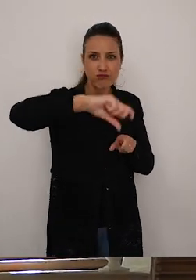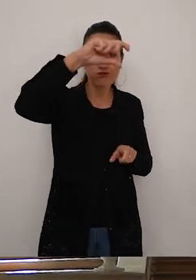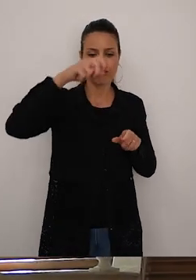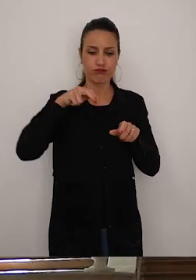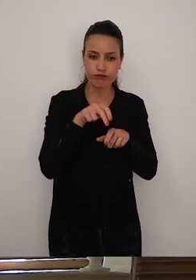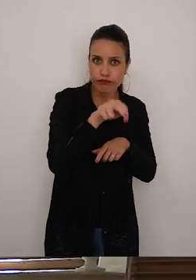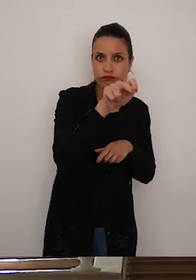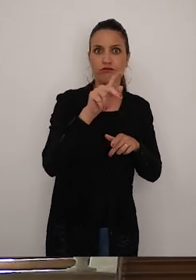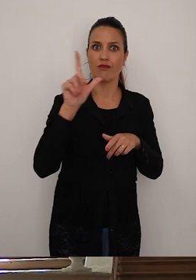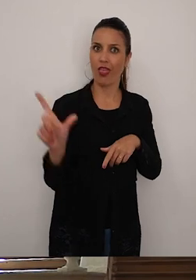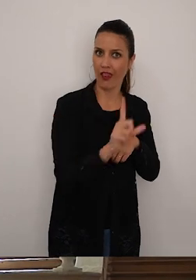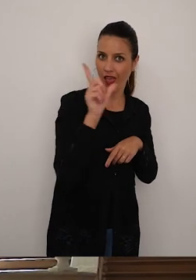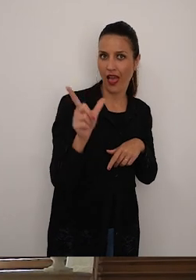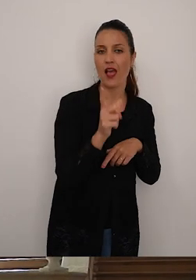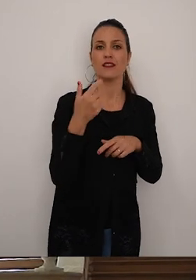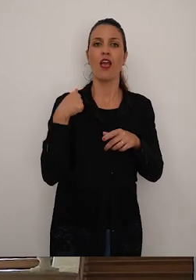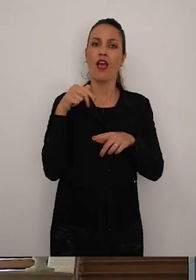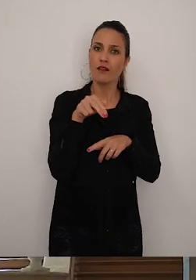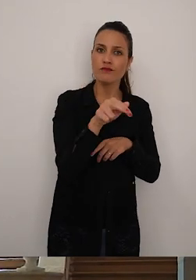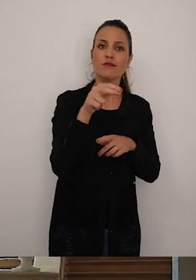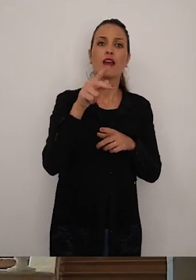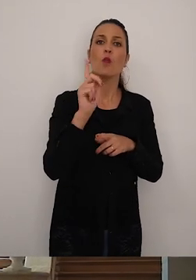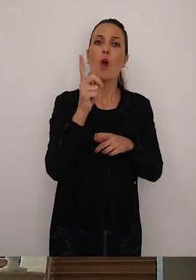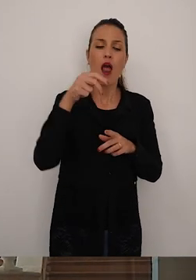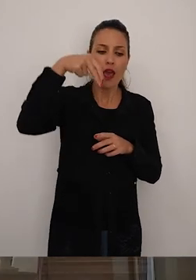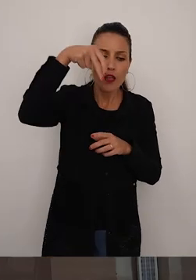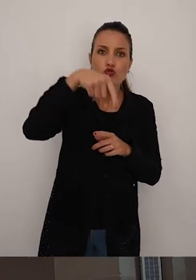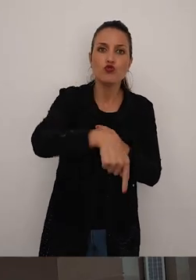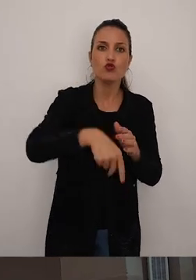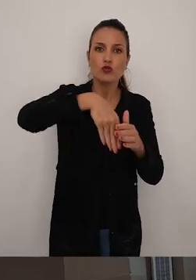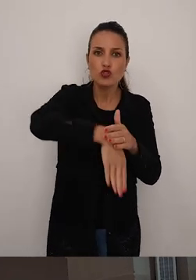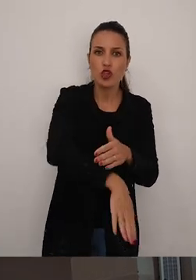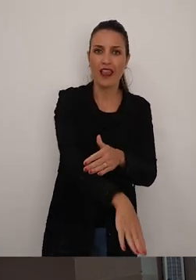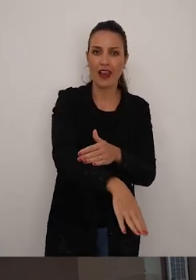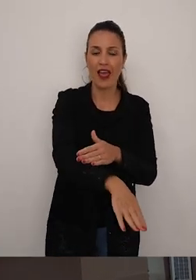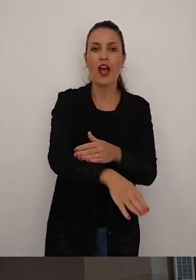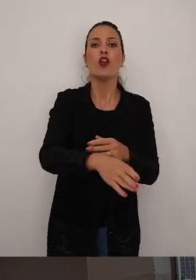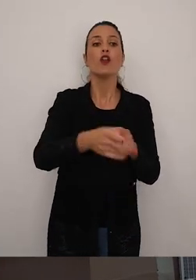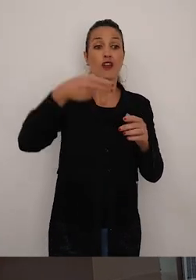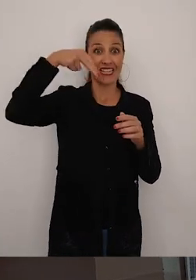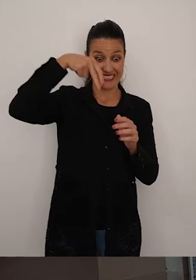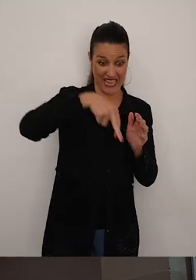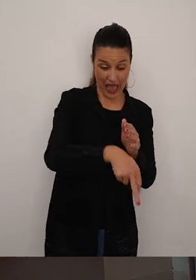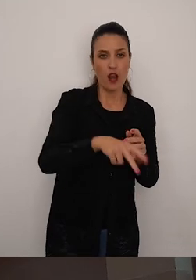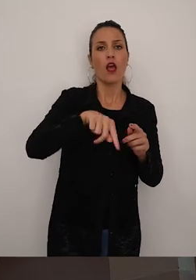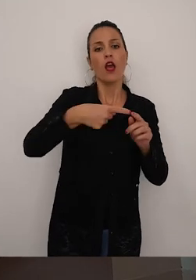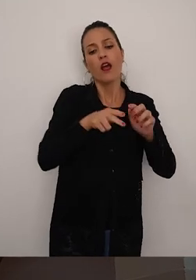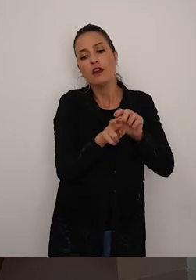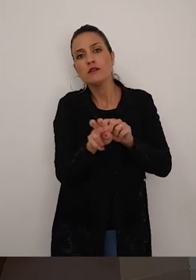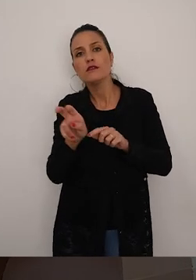e sontuose scalinate che conducono verso la cripta sotterranea e poi risalgono verso l'abside.